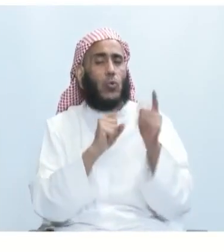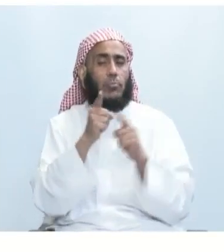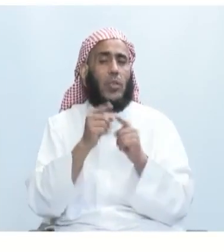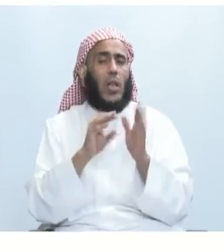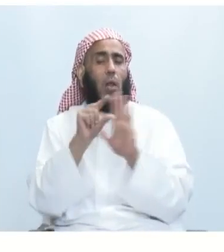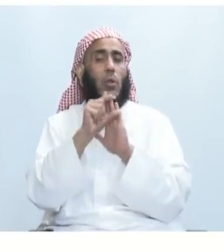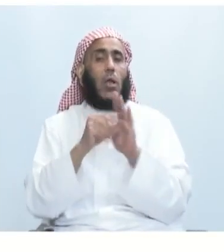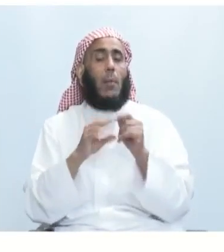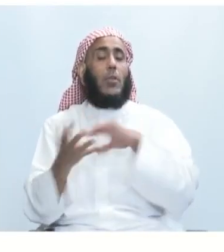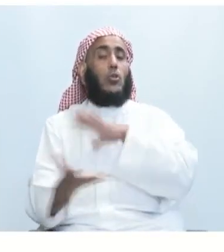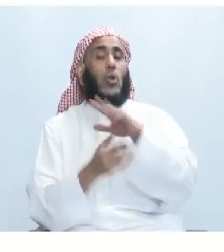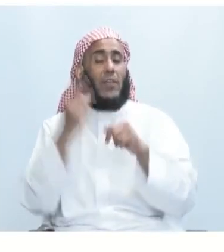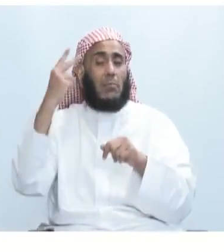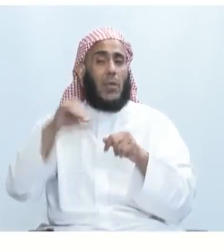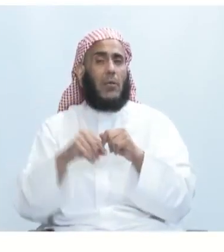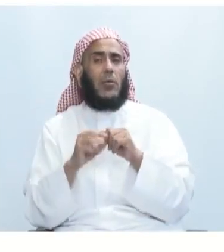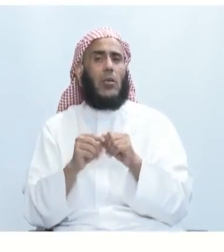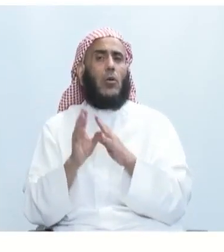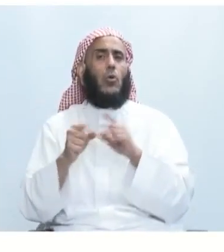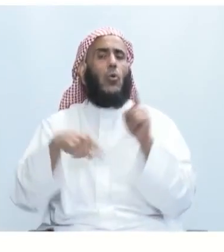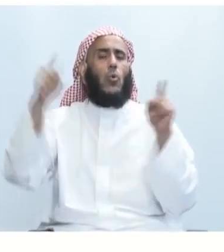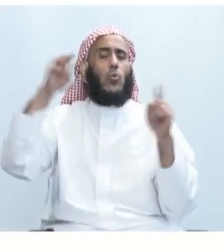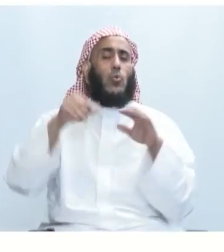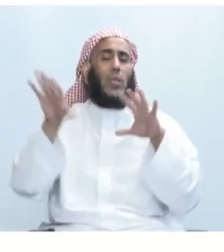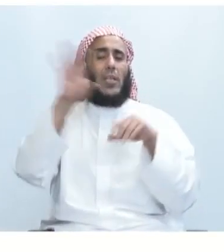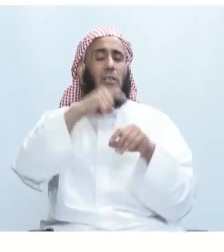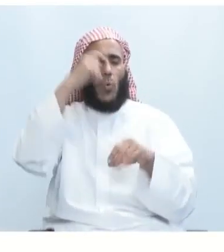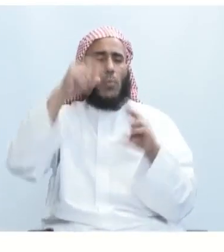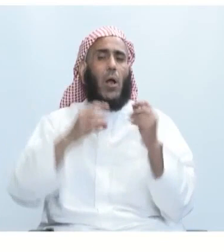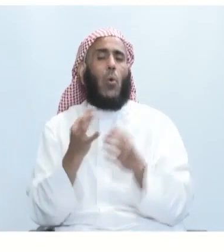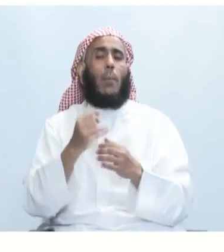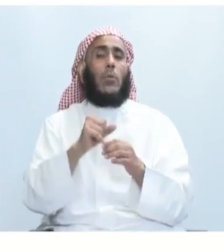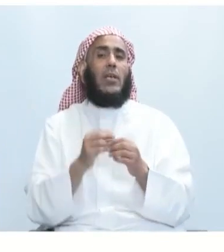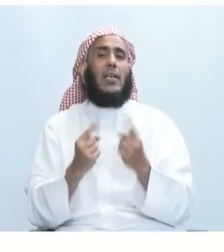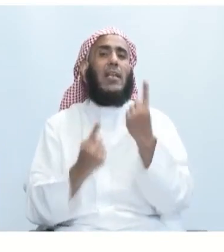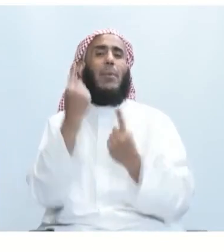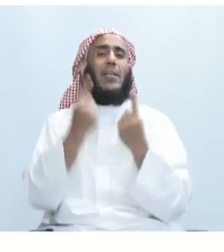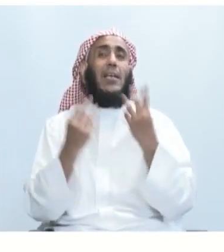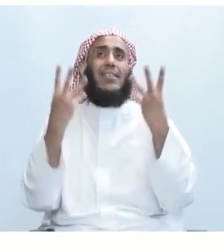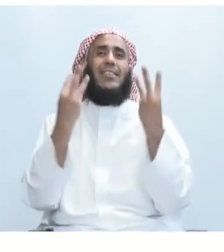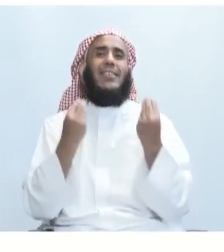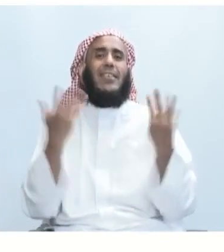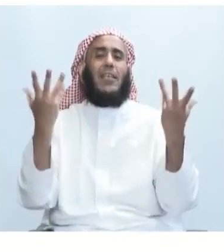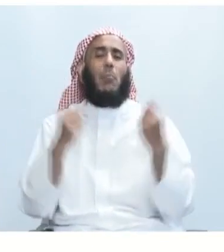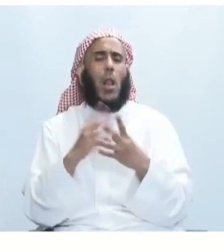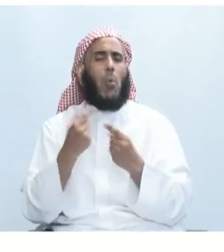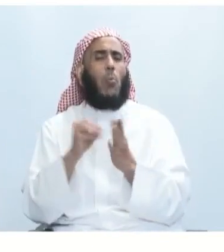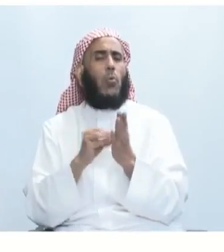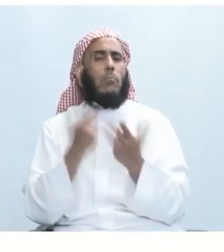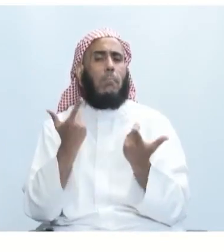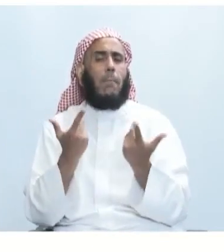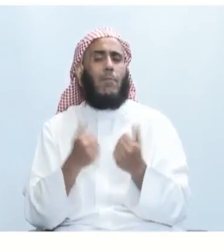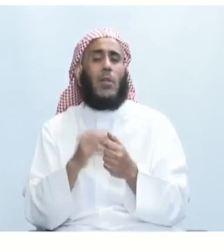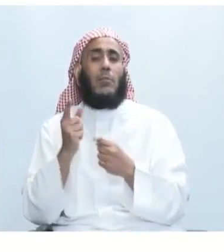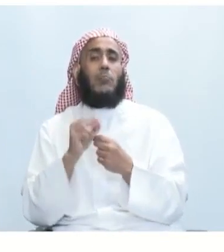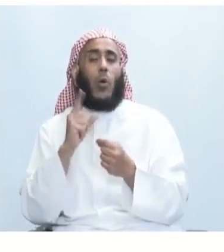عناوين اتيه مثلا جغرافي المملكه هي حدود وتضاريس ومناخ وهم المدن الى اخره نباتات الزينه ما الموضوع التي تتوقع ان تبحث فيه